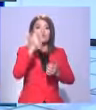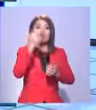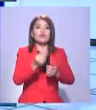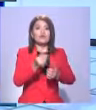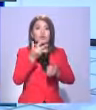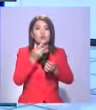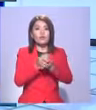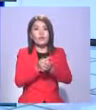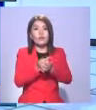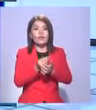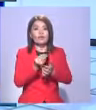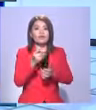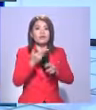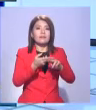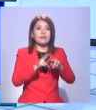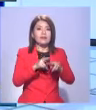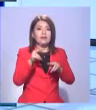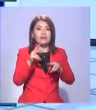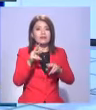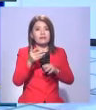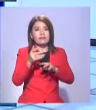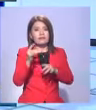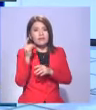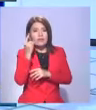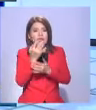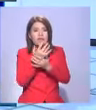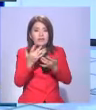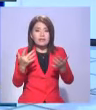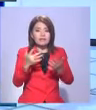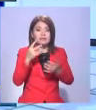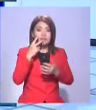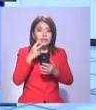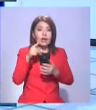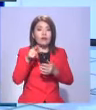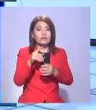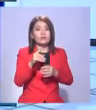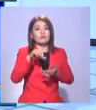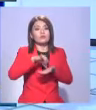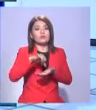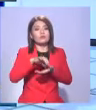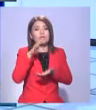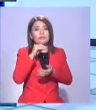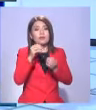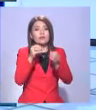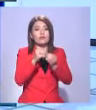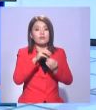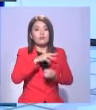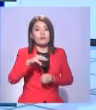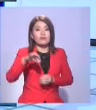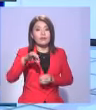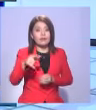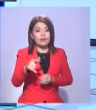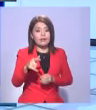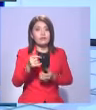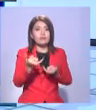сүйікті кейіпкерлермен жүздесе алады. Іс-шара барысында косплей байқауда ұйымдастырылады. Оның жүлде қоры 10 миллион теңге. Ерекше жиын туралы